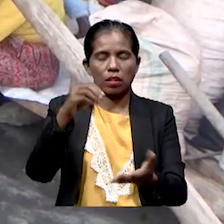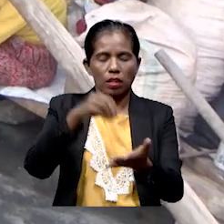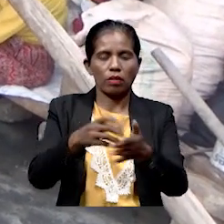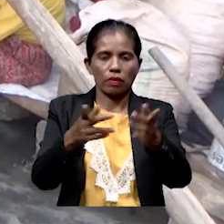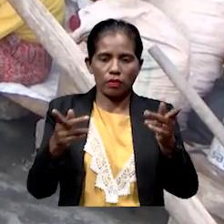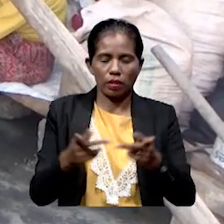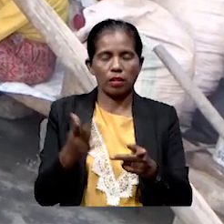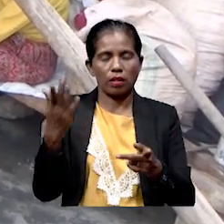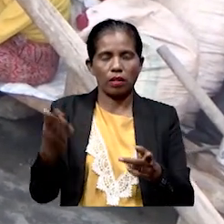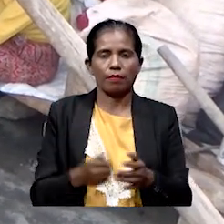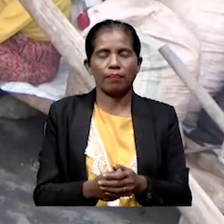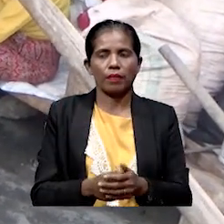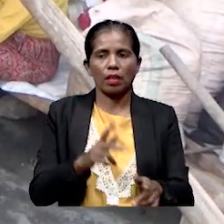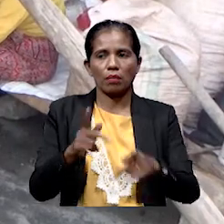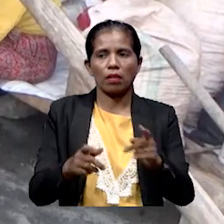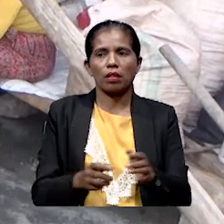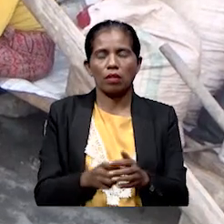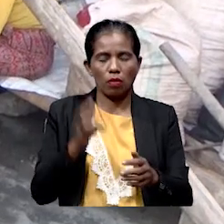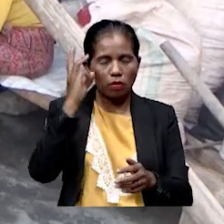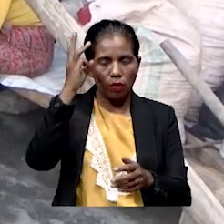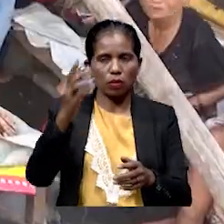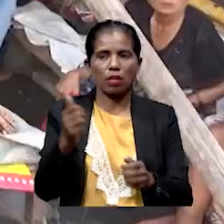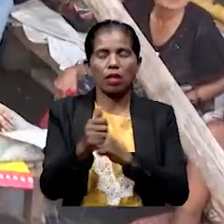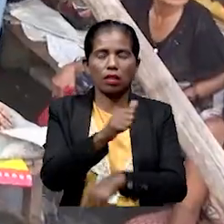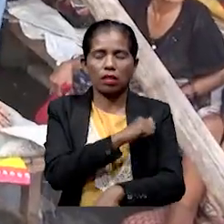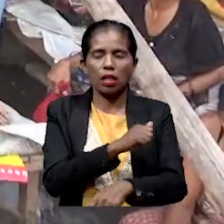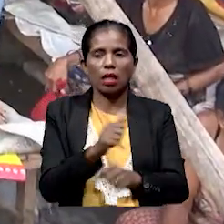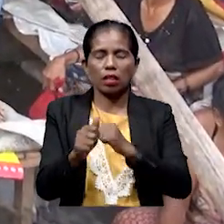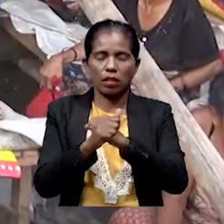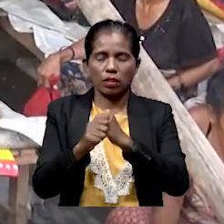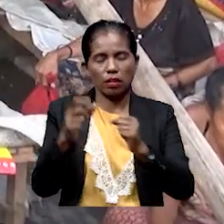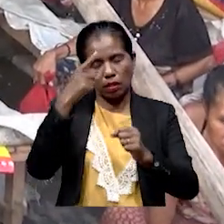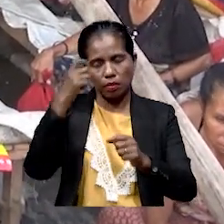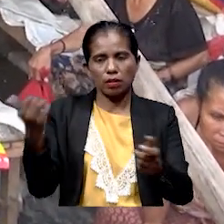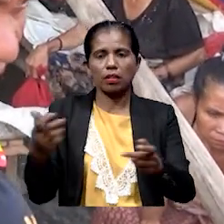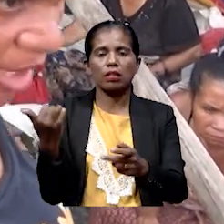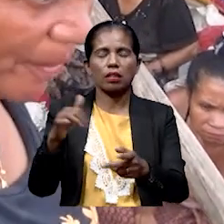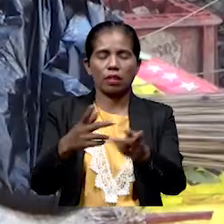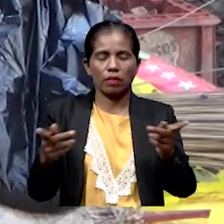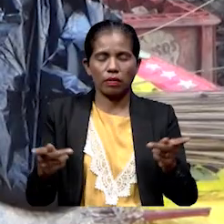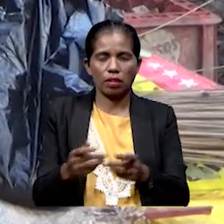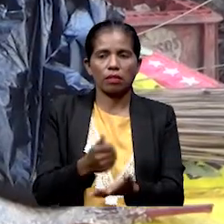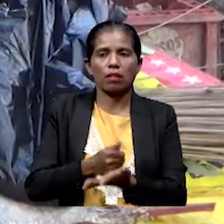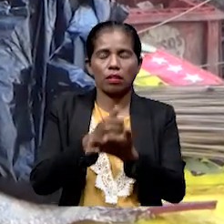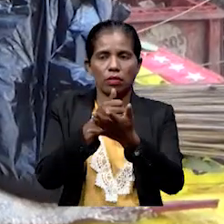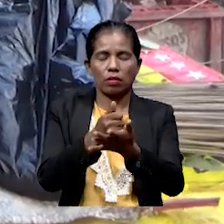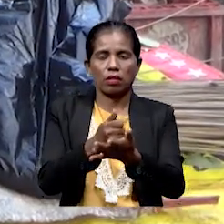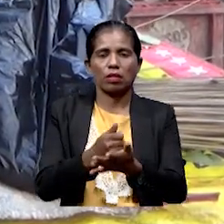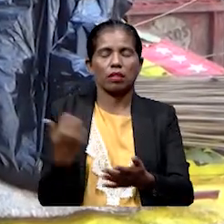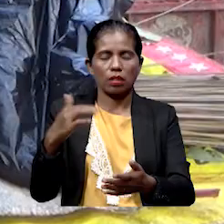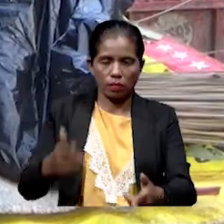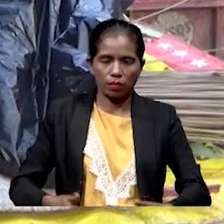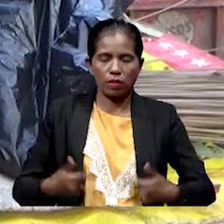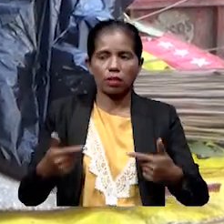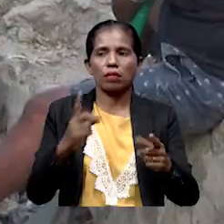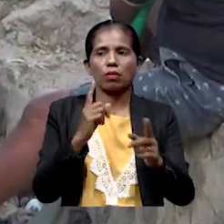refere. Vendedor sira preocupa ho asaung ne, tambah sira laya fatin atu halo negosiu ho disustenta sir nemoris lor-loron. Maski nune